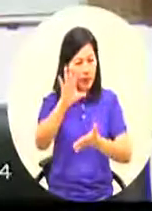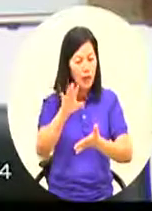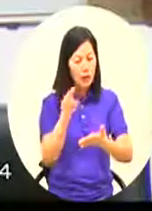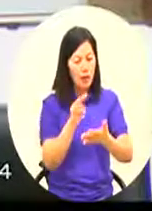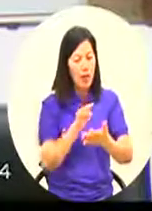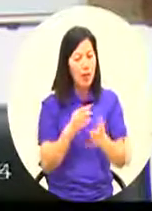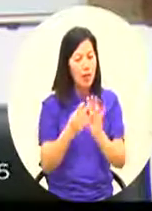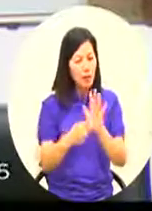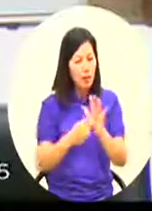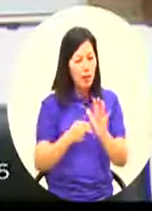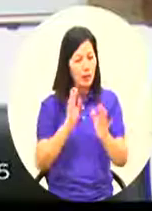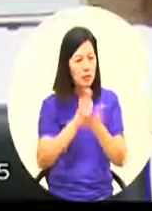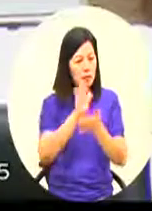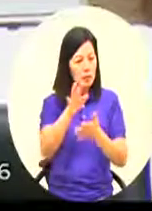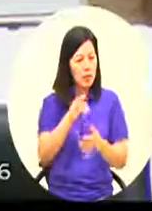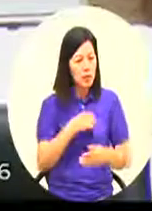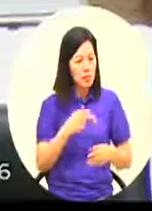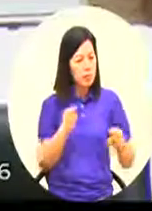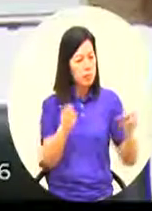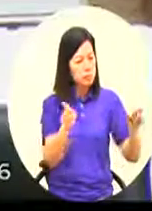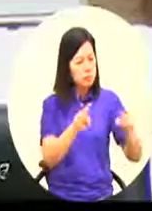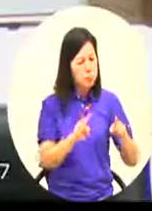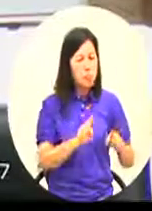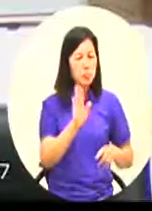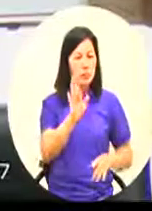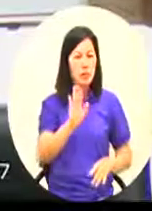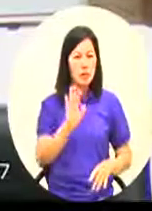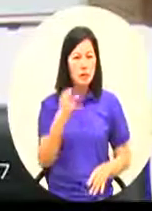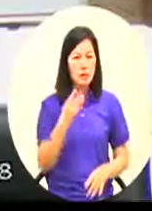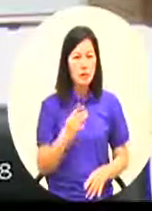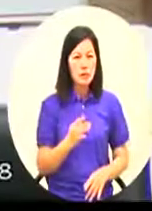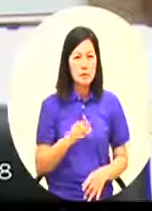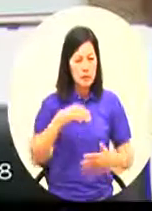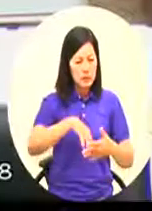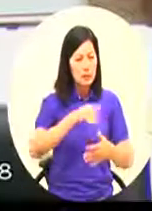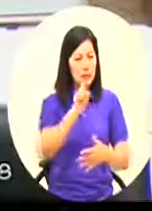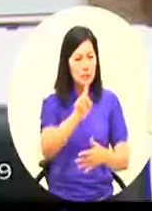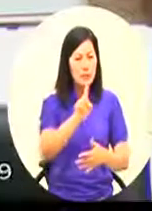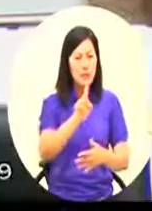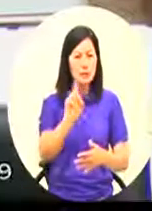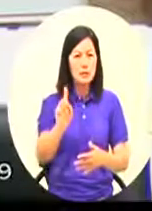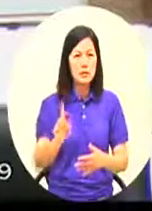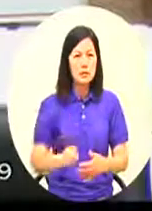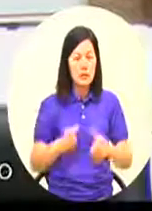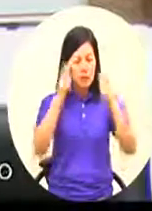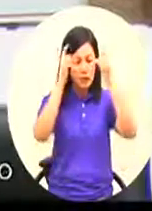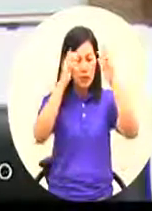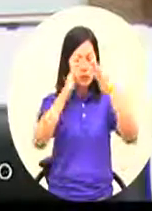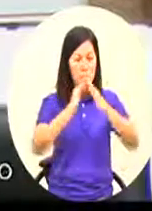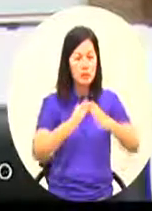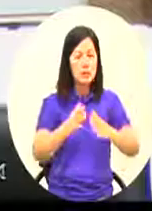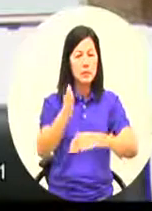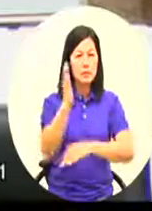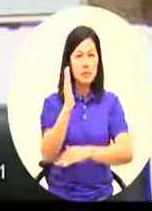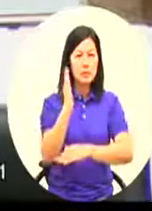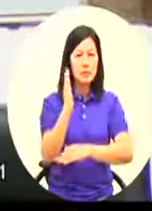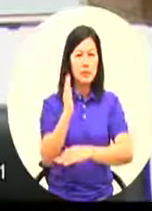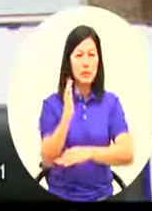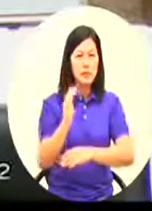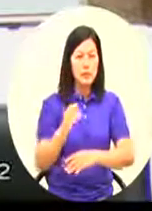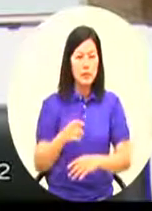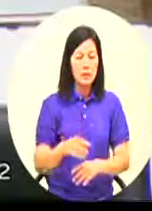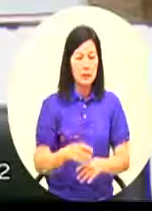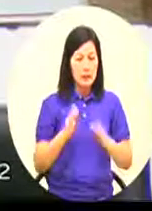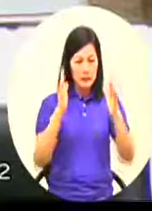动。但是有一项，我们希望我们的高雄市政府要重